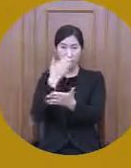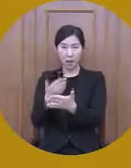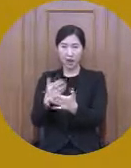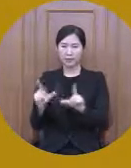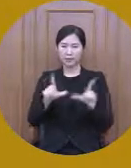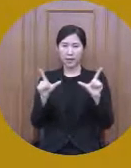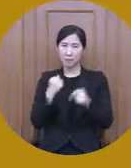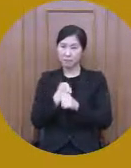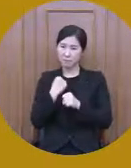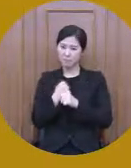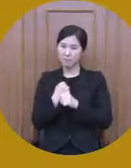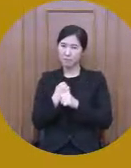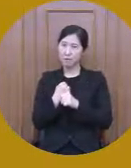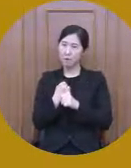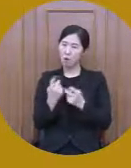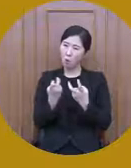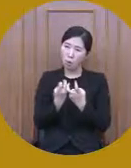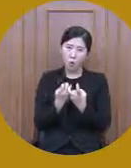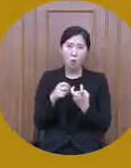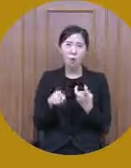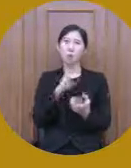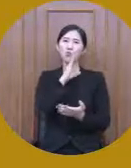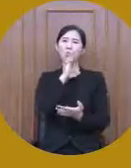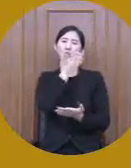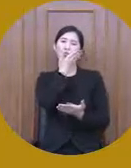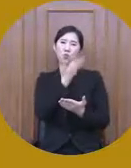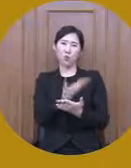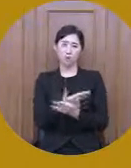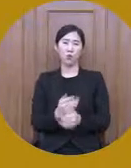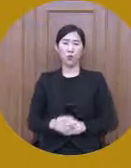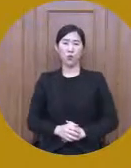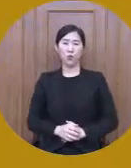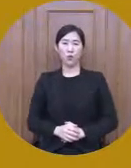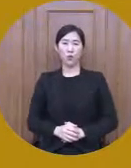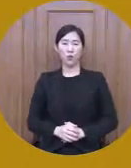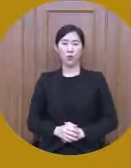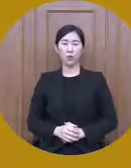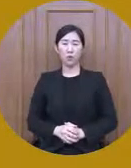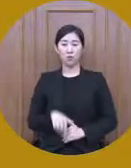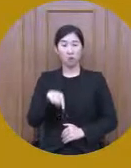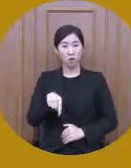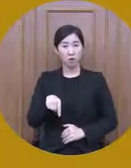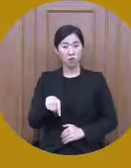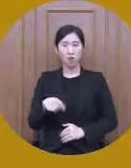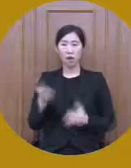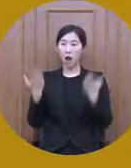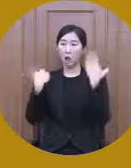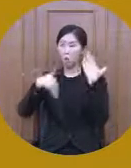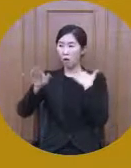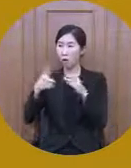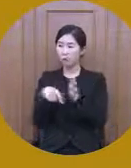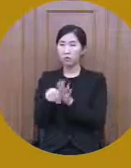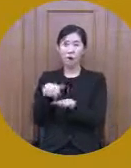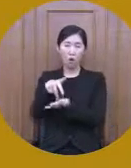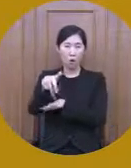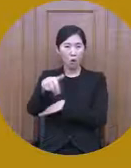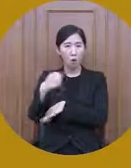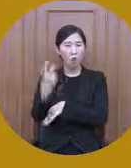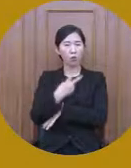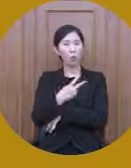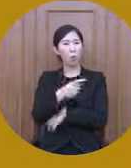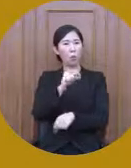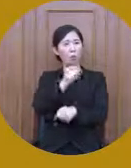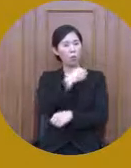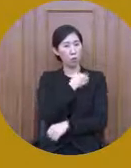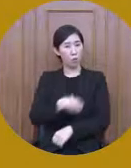어떻게 만들어가느냐가 핵심입니다. 그 속에서는 걸어서 학교 가고 관공서도 가고